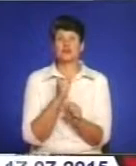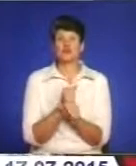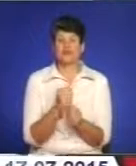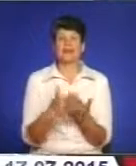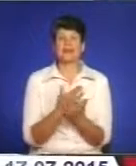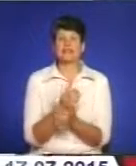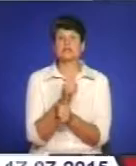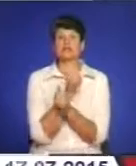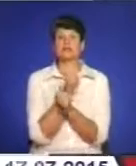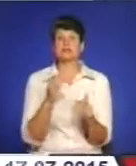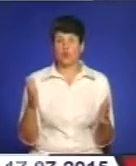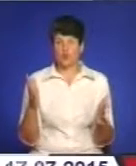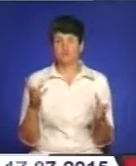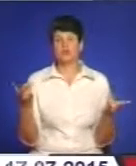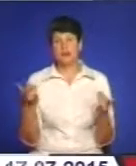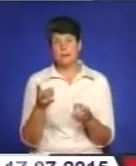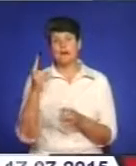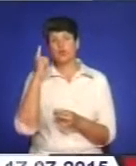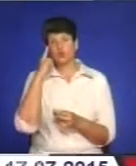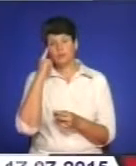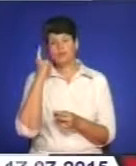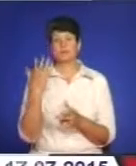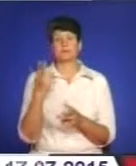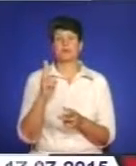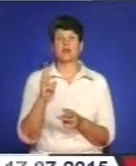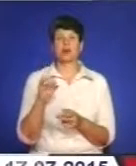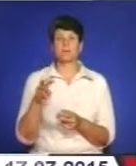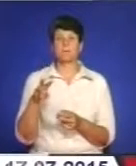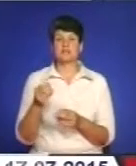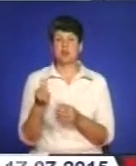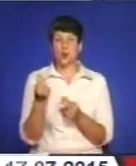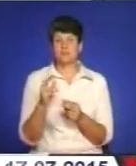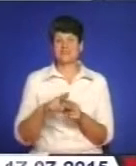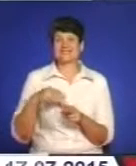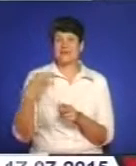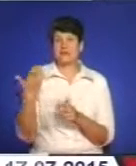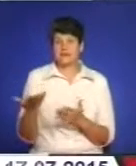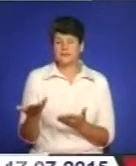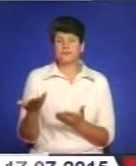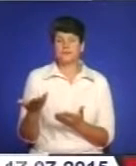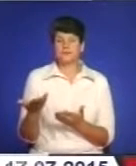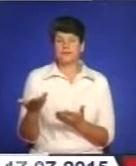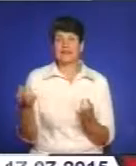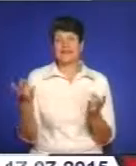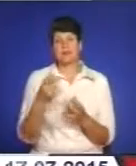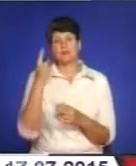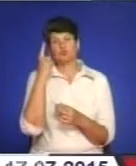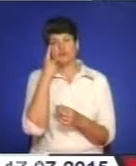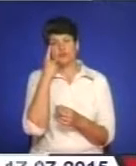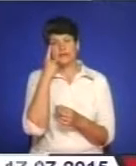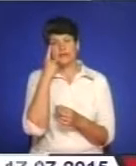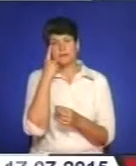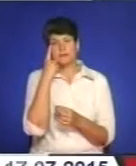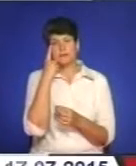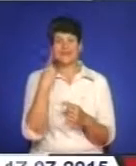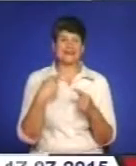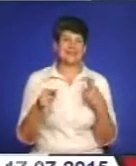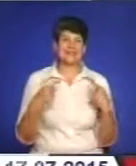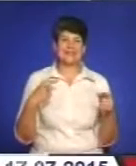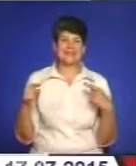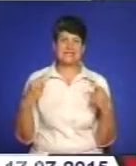не зможе. Значить, треба думати і компенсатори, в тому числі фінансові компенсатори, треба думати різноманітні,